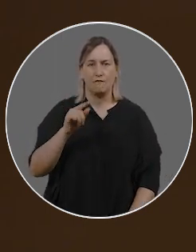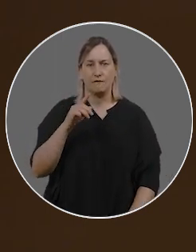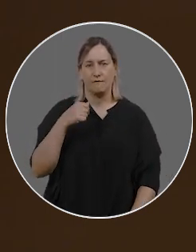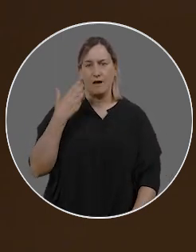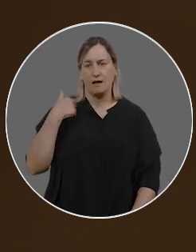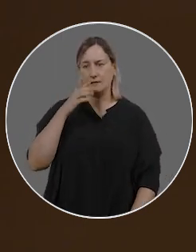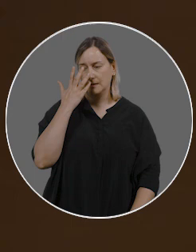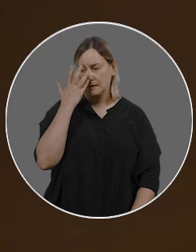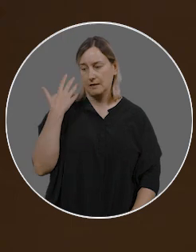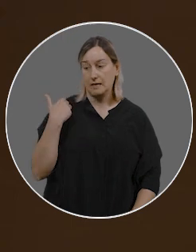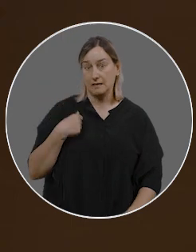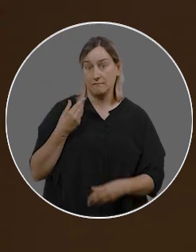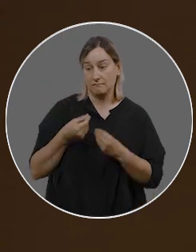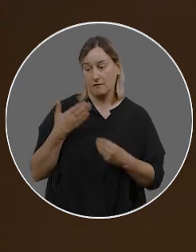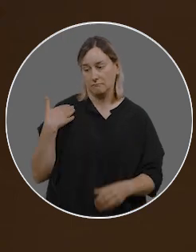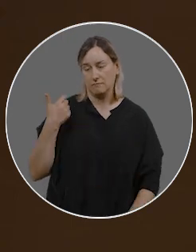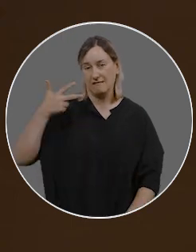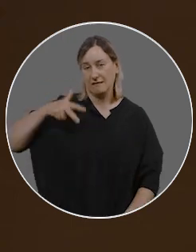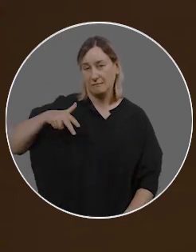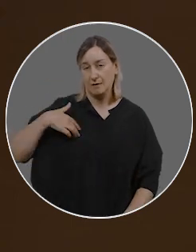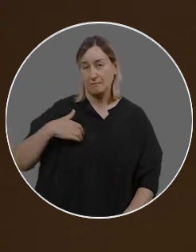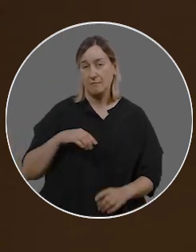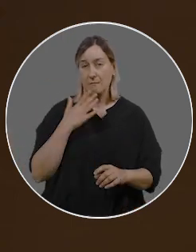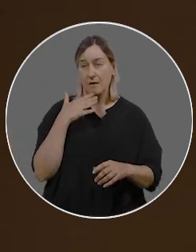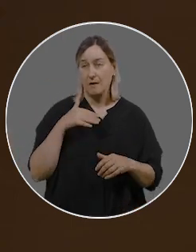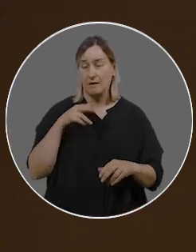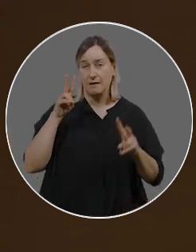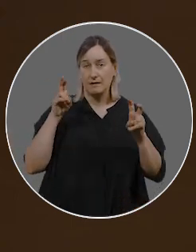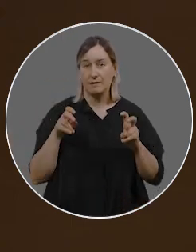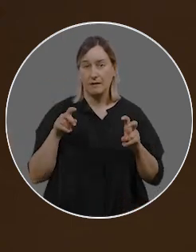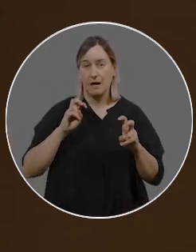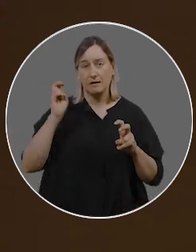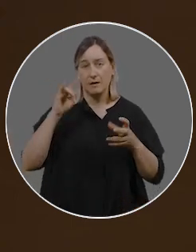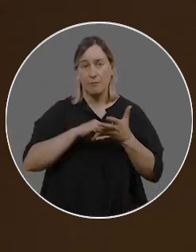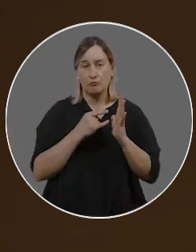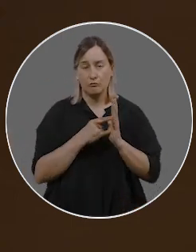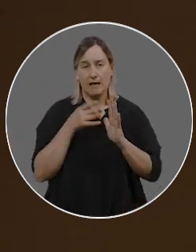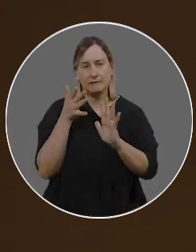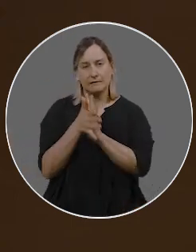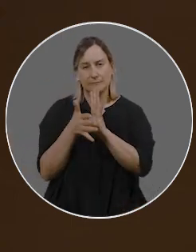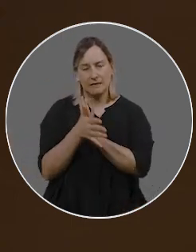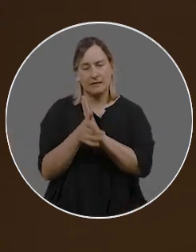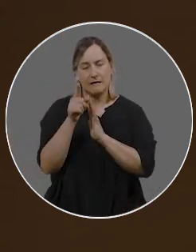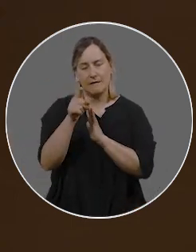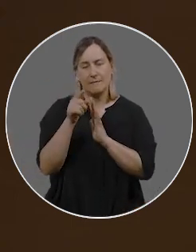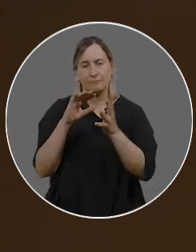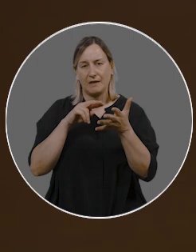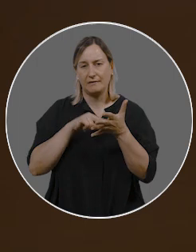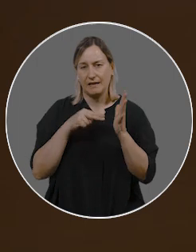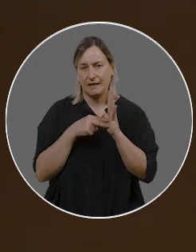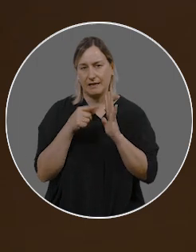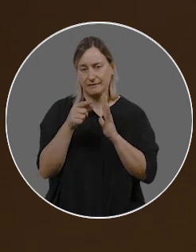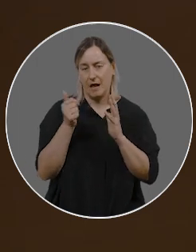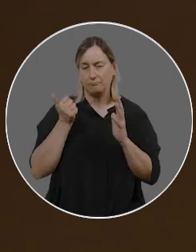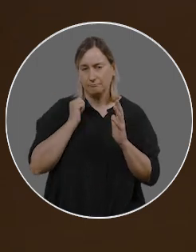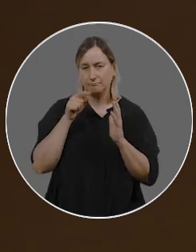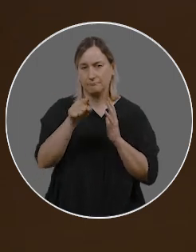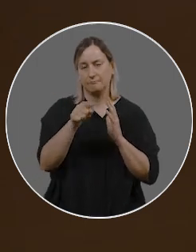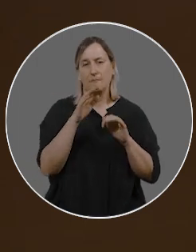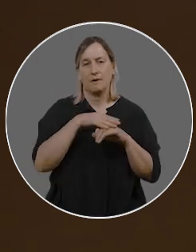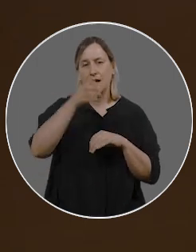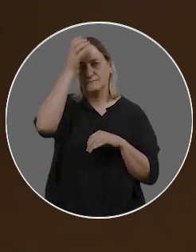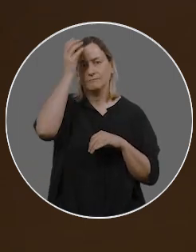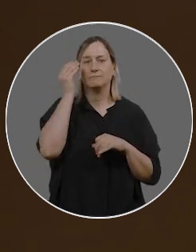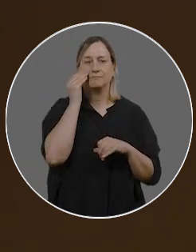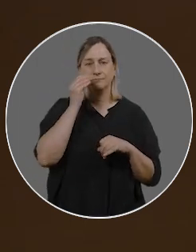mesos o alguna cosa així, Google, crec que és l'altre projecte, que explica diferents tècniques que aprofita la